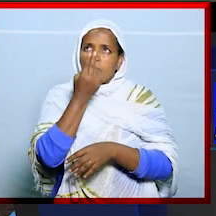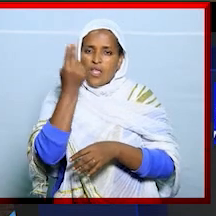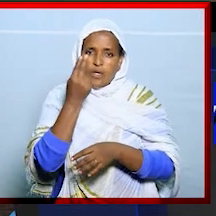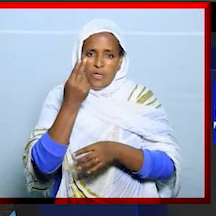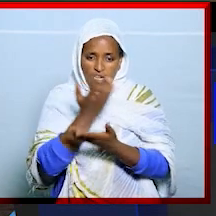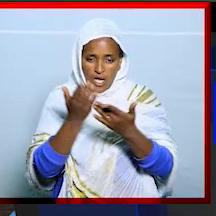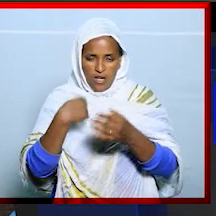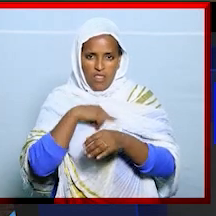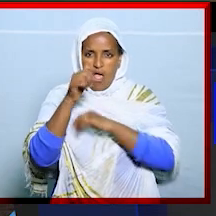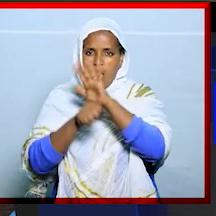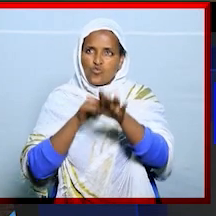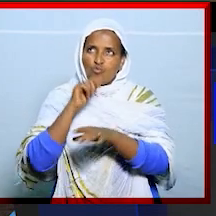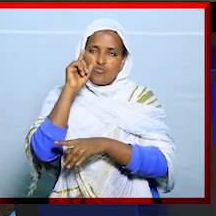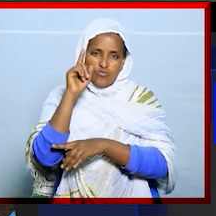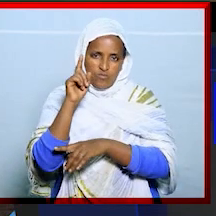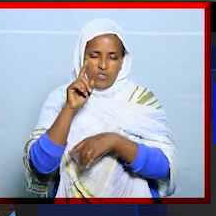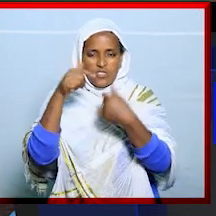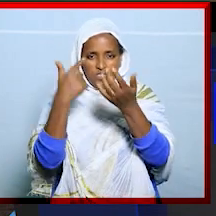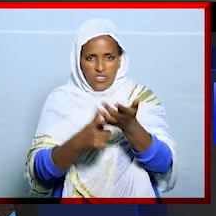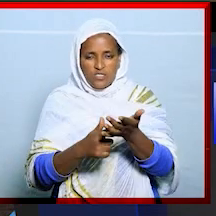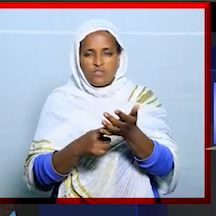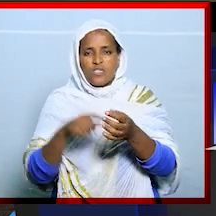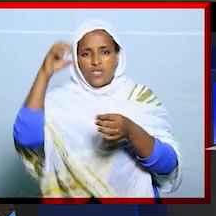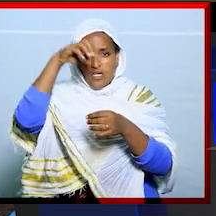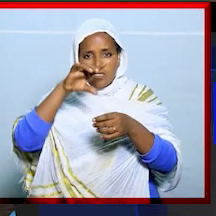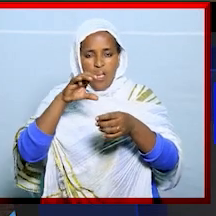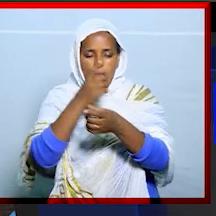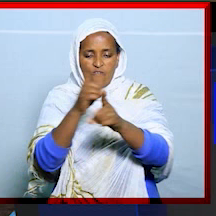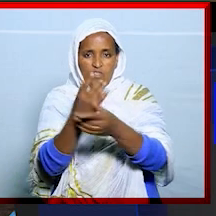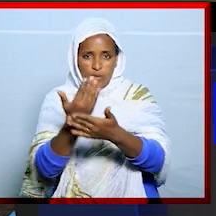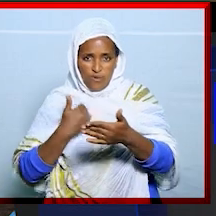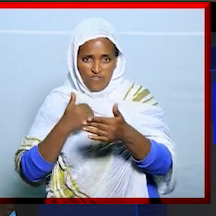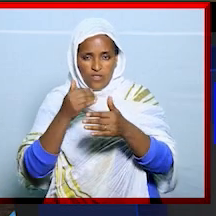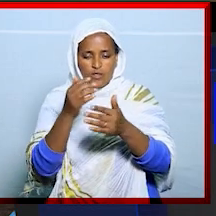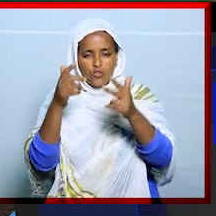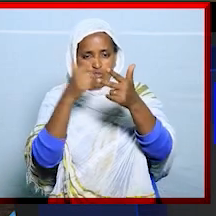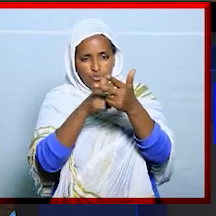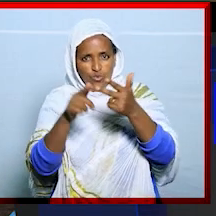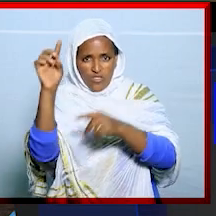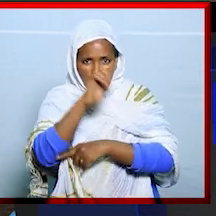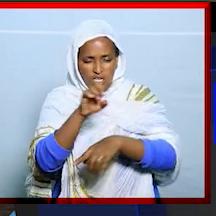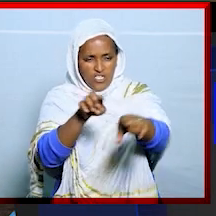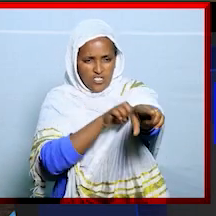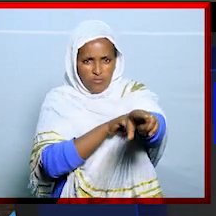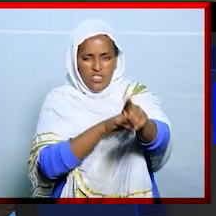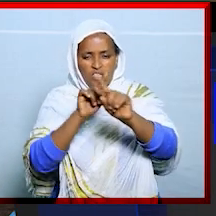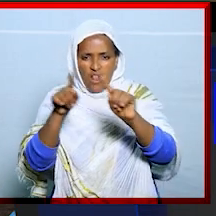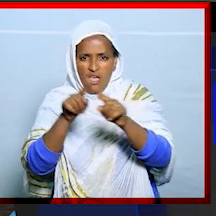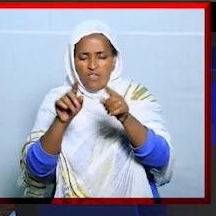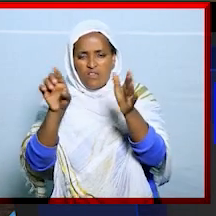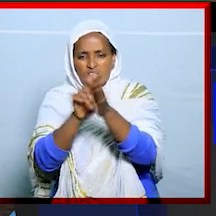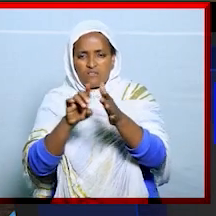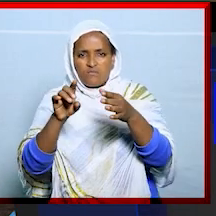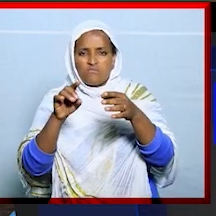የሚጠቅመንን አይሰውርብንምና ከዚህ የተነሳ ከፀሐይ መፈጠር በፊት ስለነበሩ ሶስት ቀናት ርዝመት